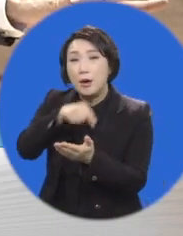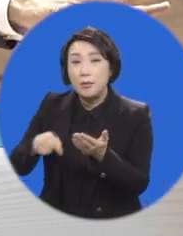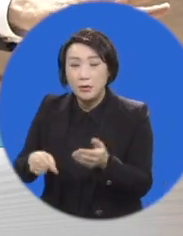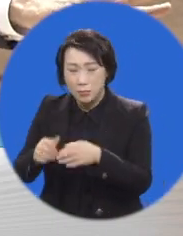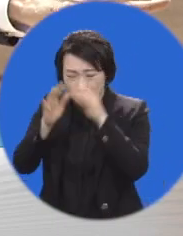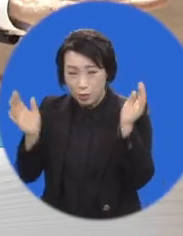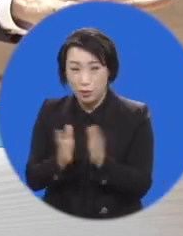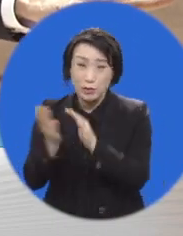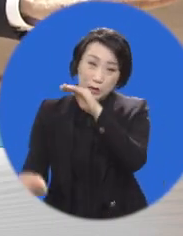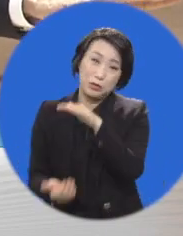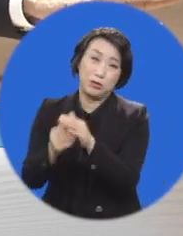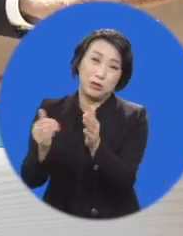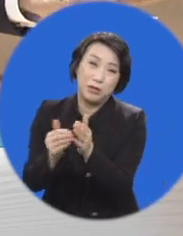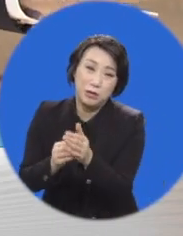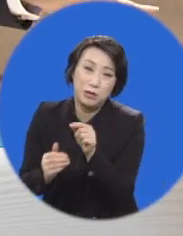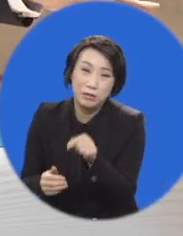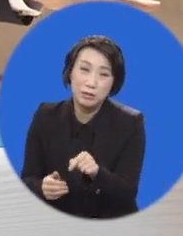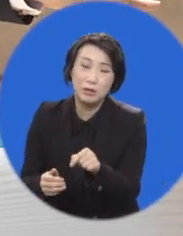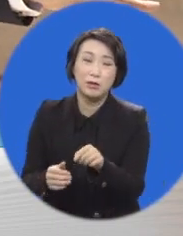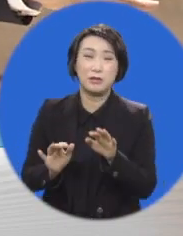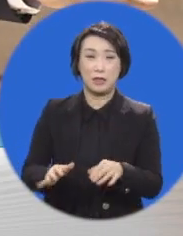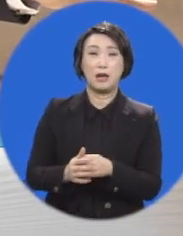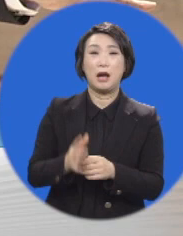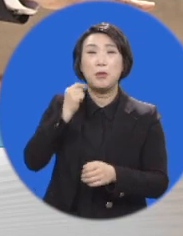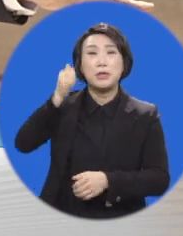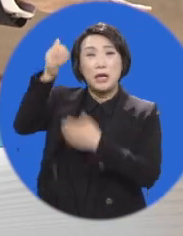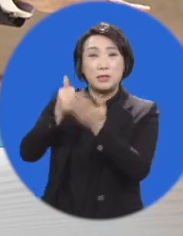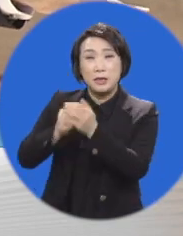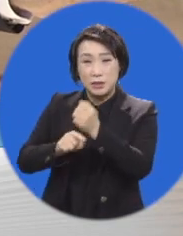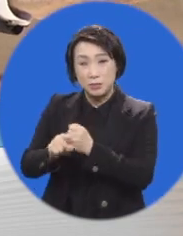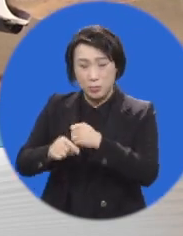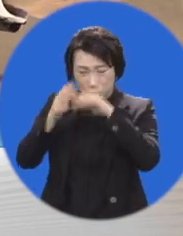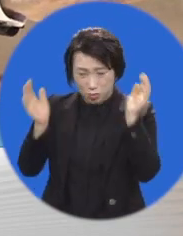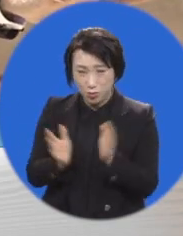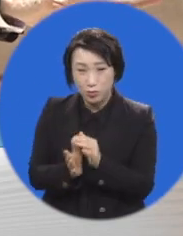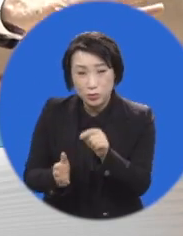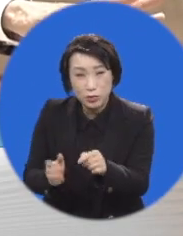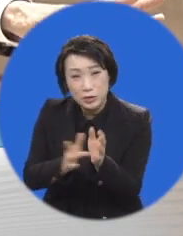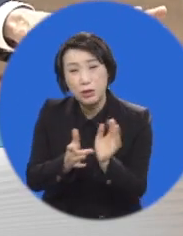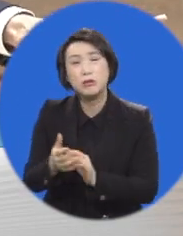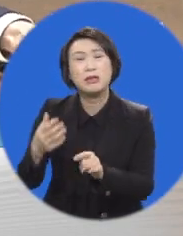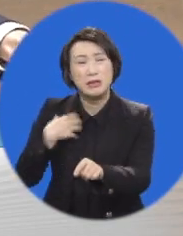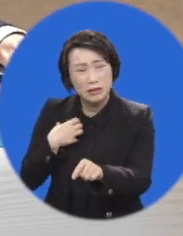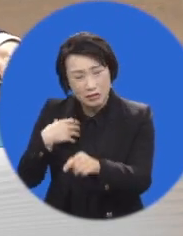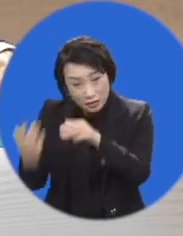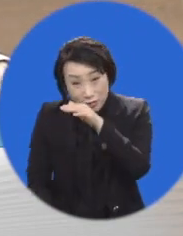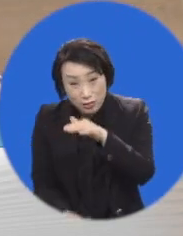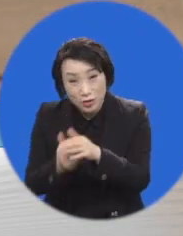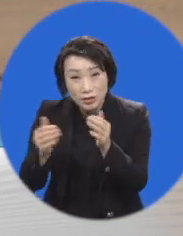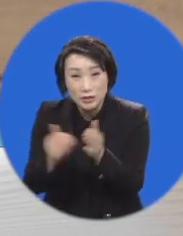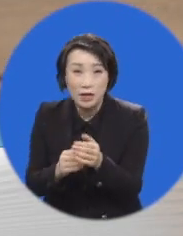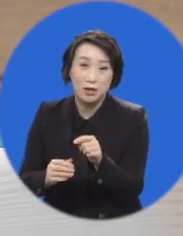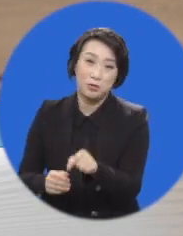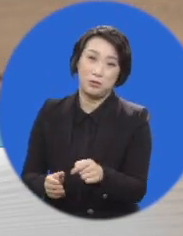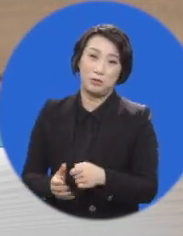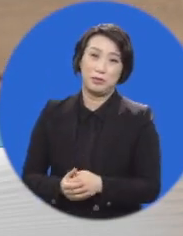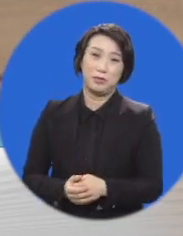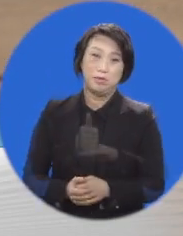이루었다. 아멘. 아버지가 그렇게 하라는 뜻을 다 이루었다. 아멘. 다